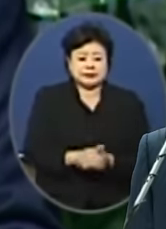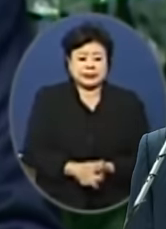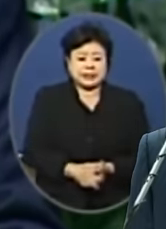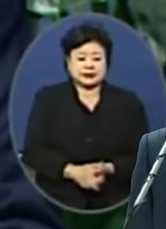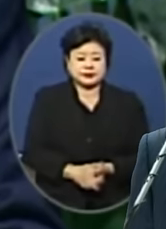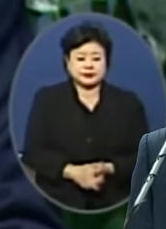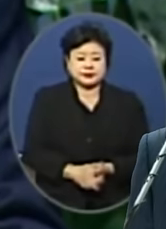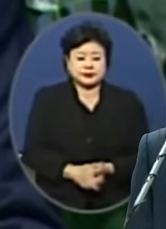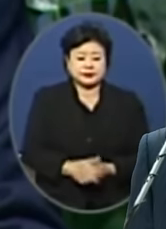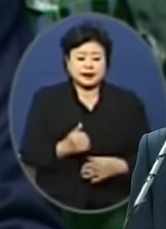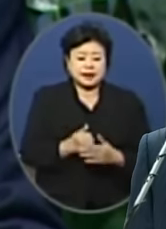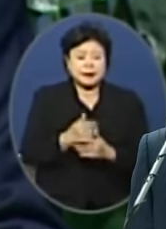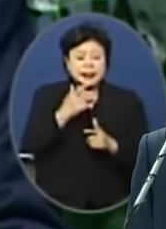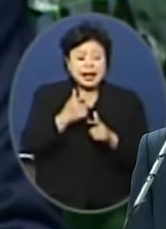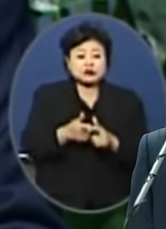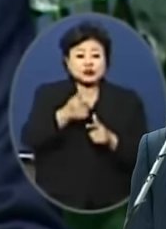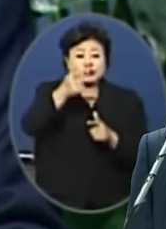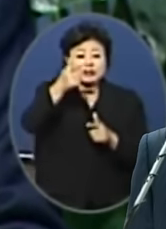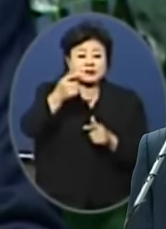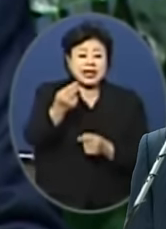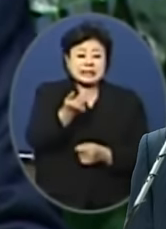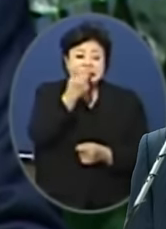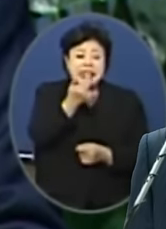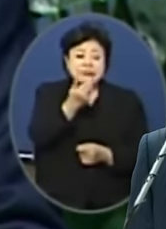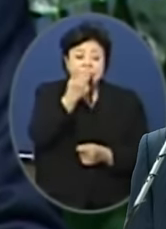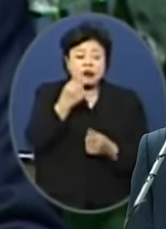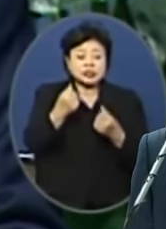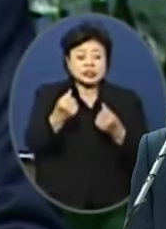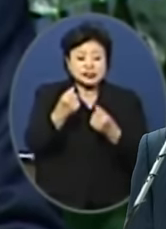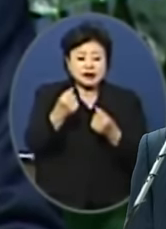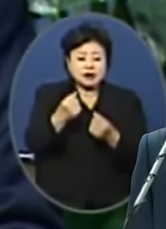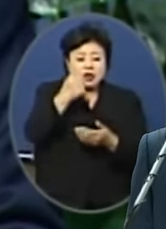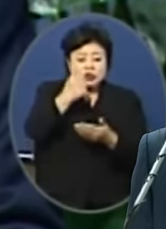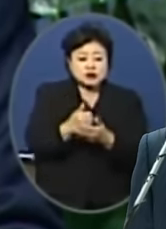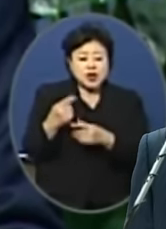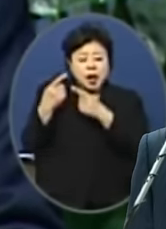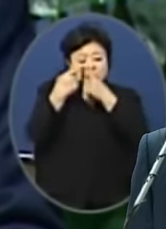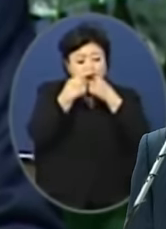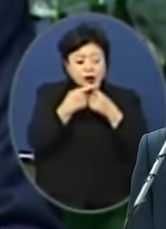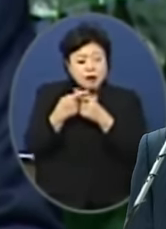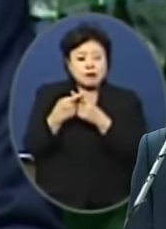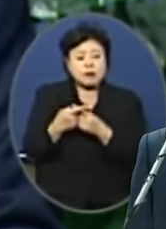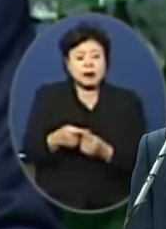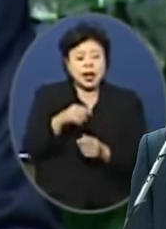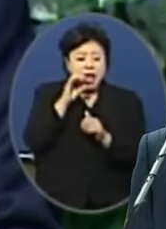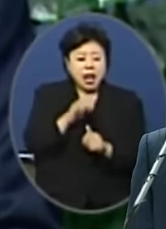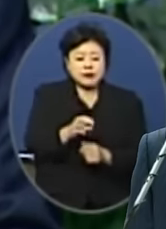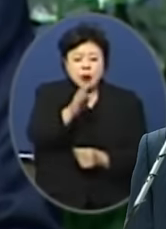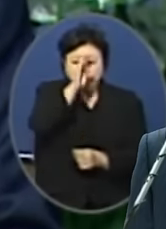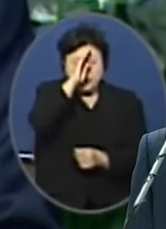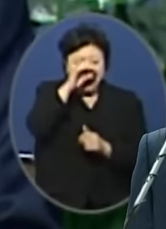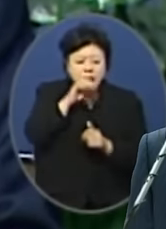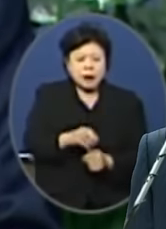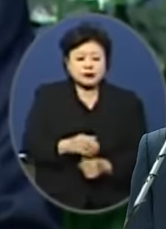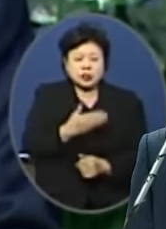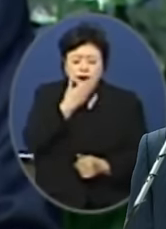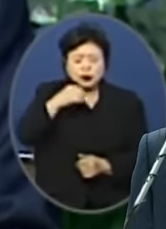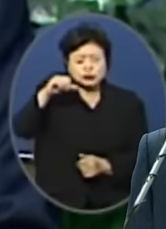그러므로 예수님의 생명력이 죄와 허물의 압력과 병의 압력,